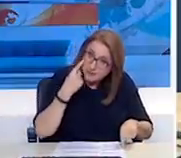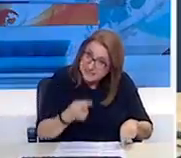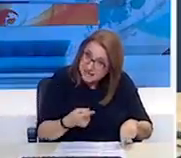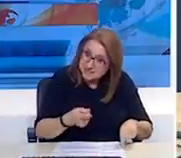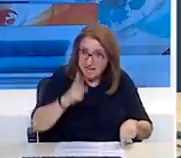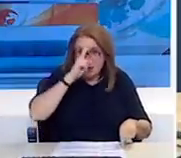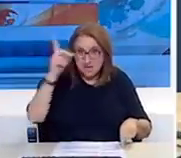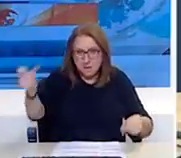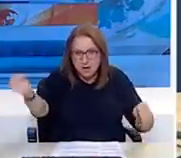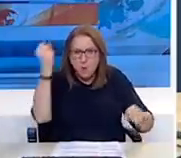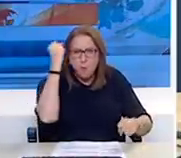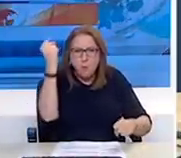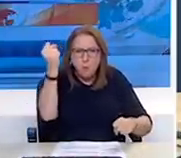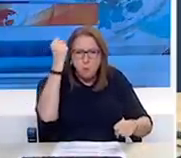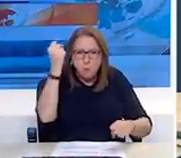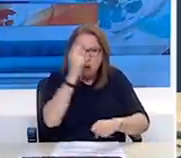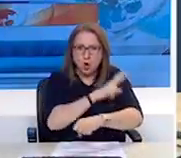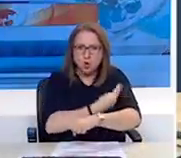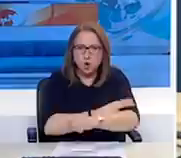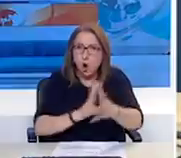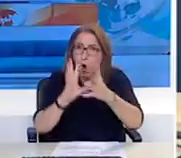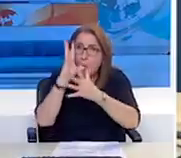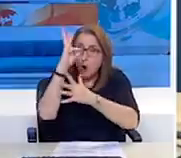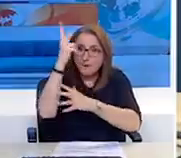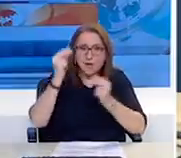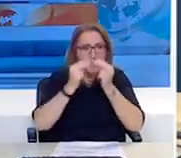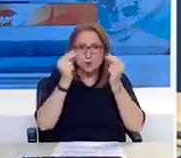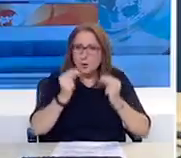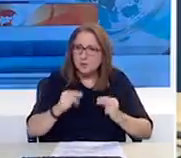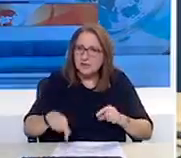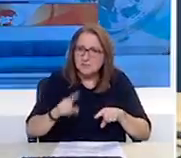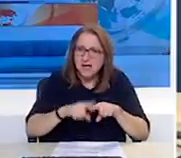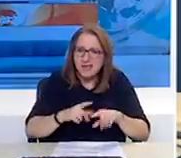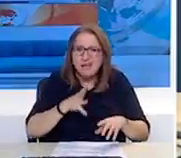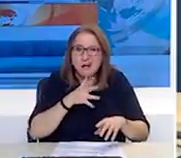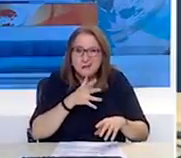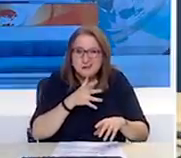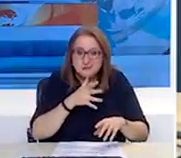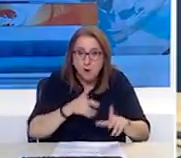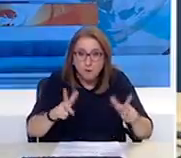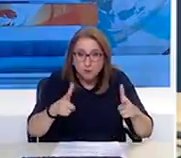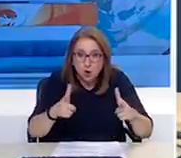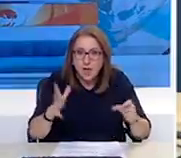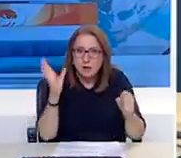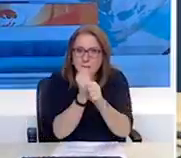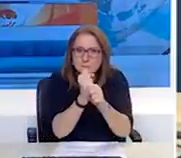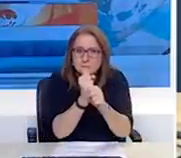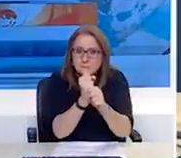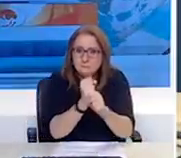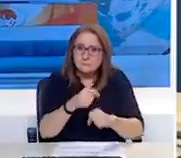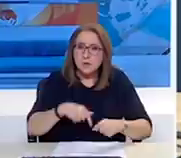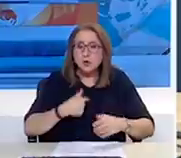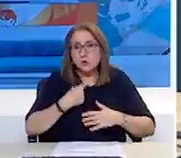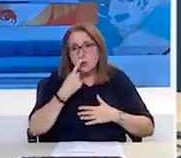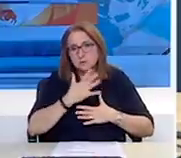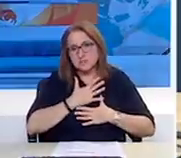αλλά καλό εγωισμό, ο οποίος αφορά τη χώρα μας. Καταφέραμε σχεδόν το ακατόρθωτο. Παρά τις απώλειες, παρά τους τραυματισμούς μας, είμαστε σε ένα